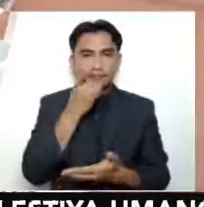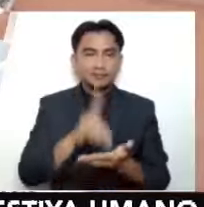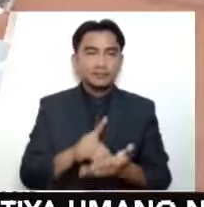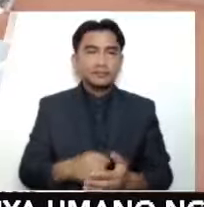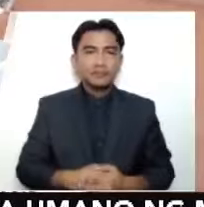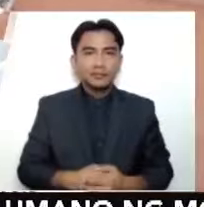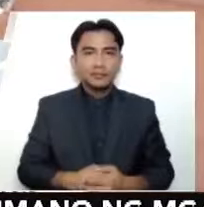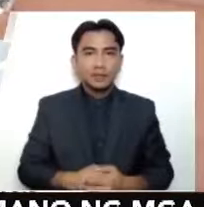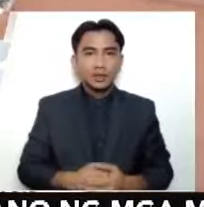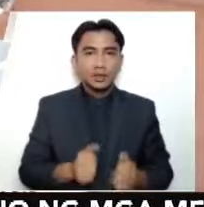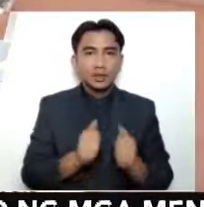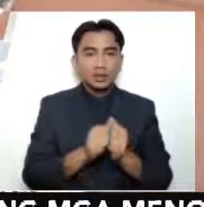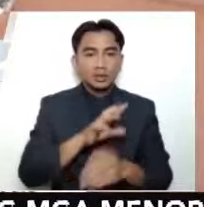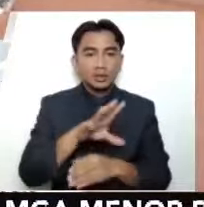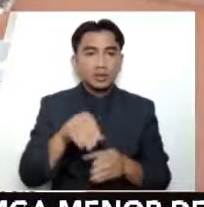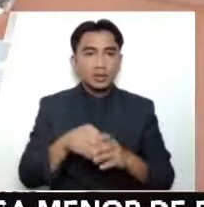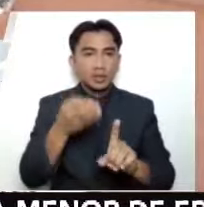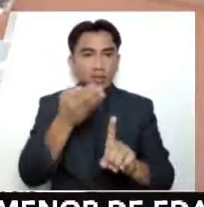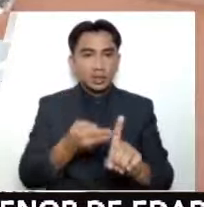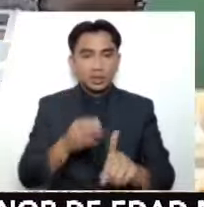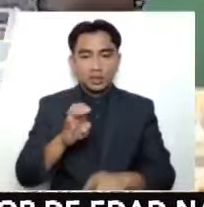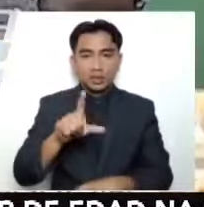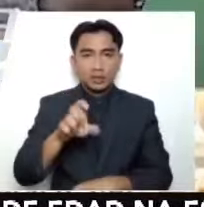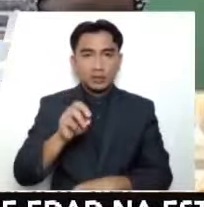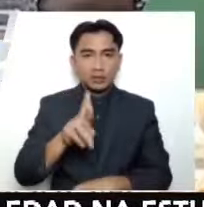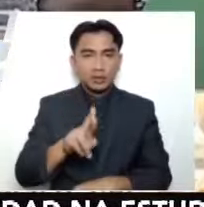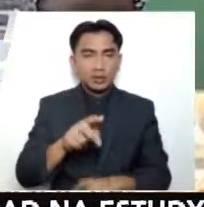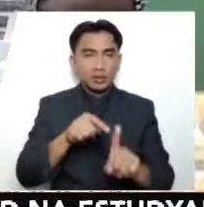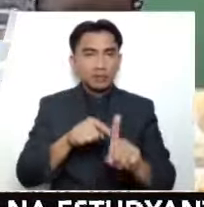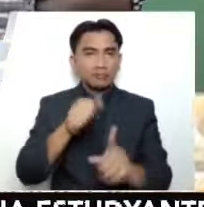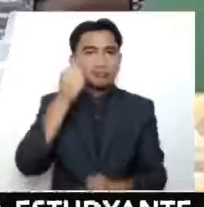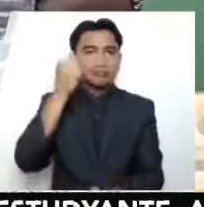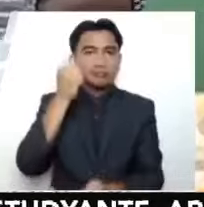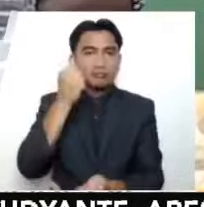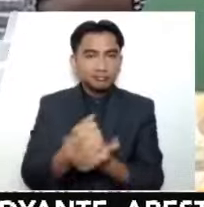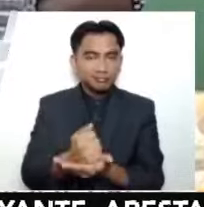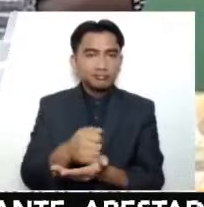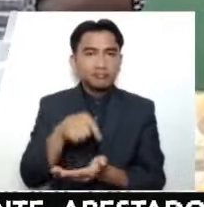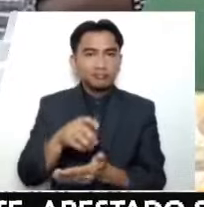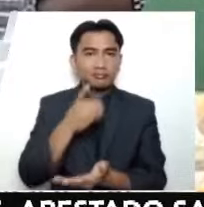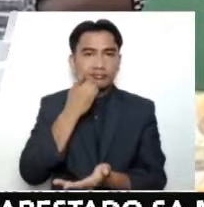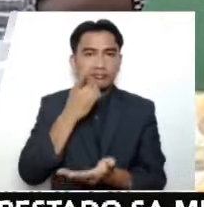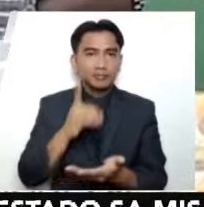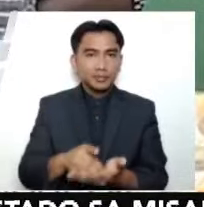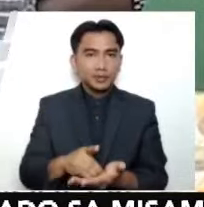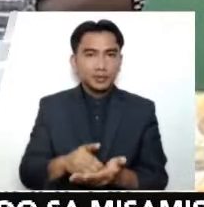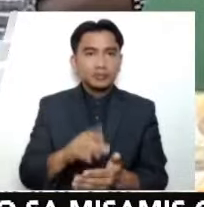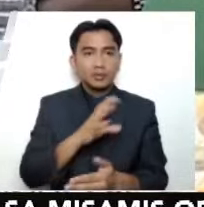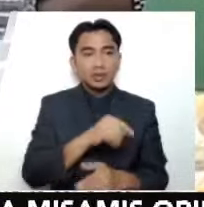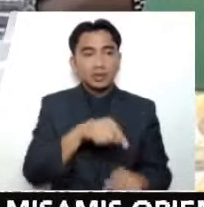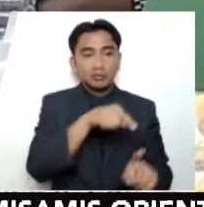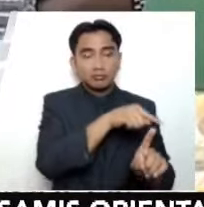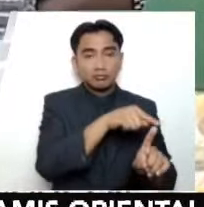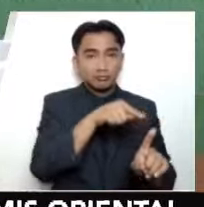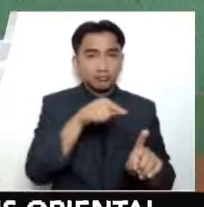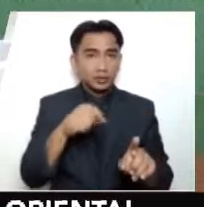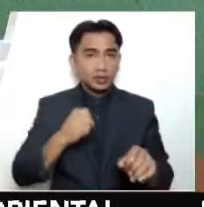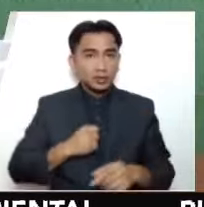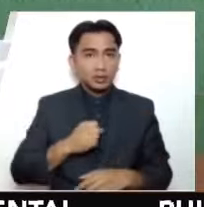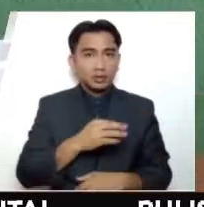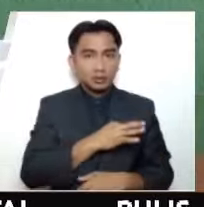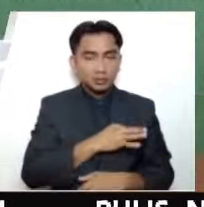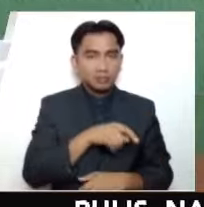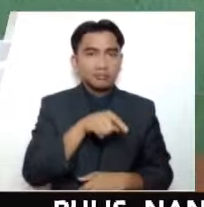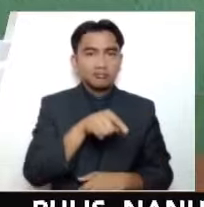Attorney Elmer Galicia ang nagnotaryo sa dokumento. Ang mga tauhan ni Guo na si Kath Salazar na umano'y body double ng